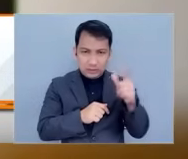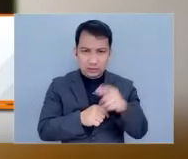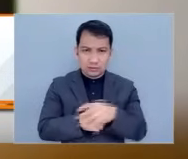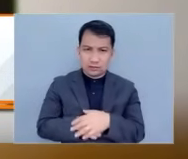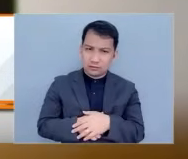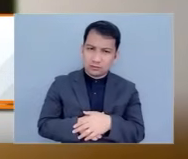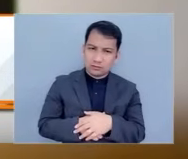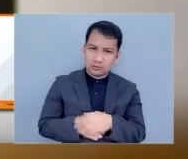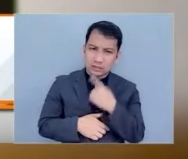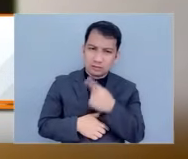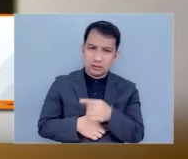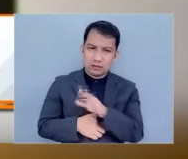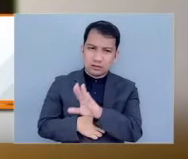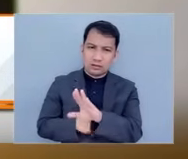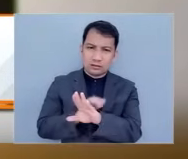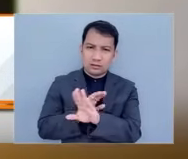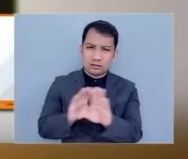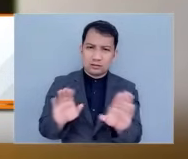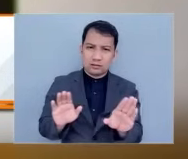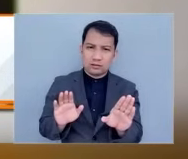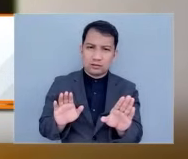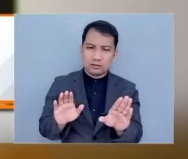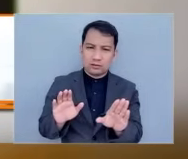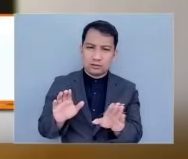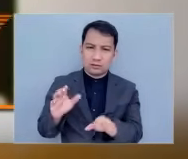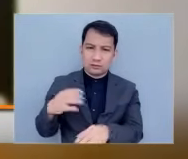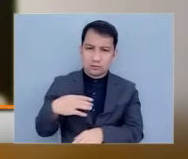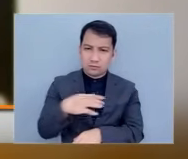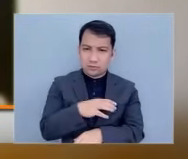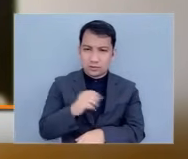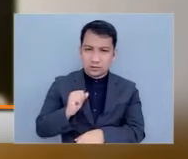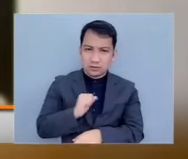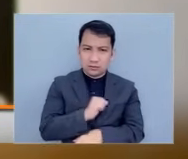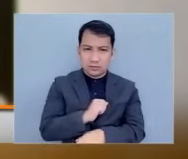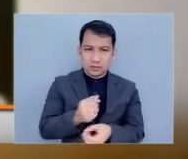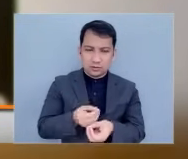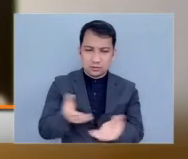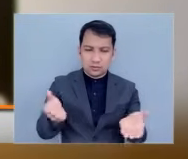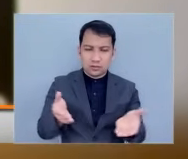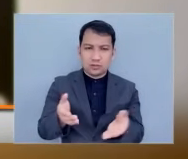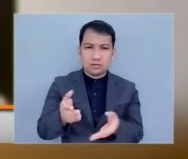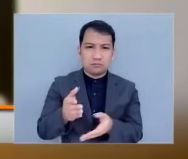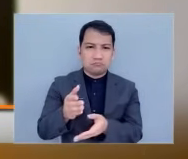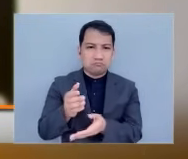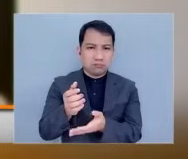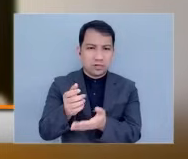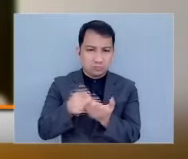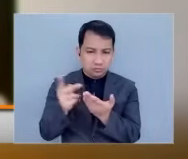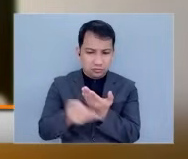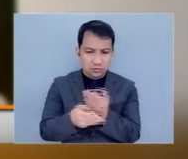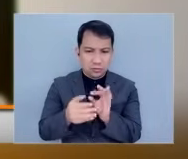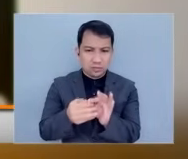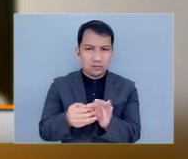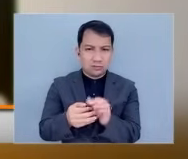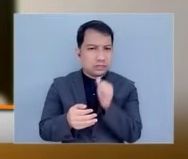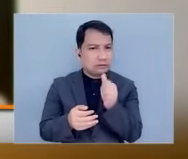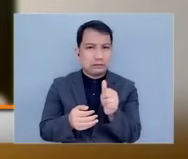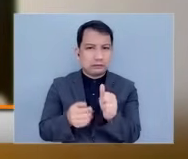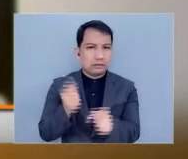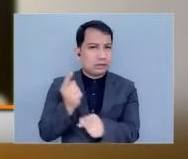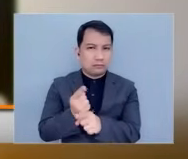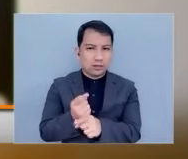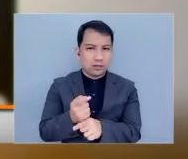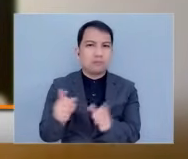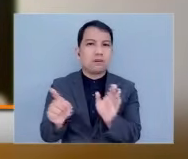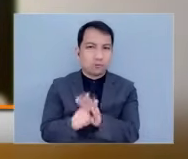kay Lacson, hindi obligasyon ng mga kongresista at senador ang pamamahagi ng ayuda sa mga programa. Illegal at bawal nga daw yan.